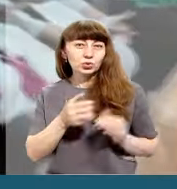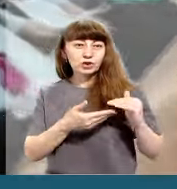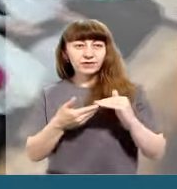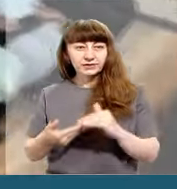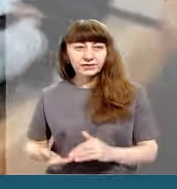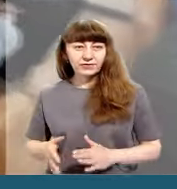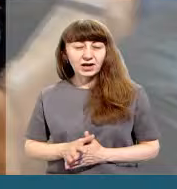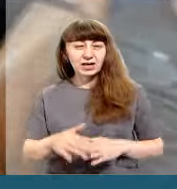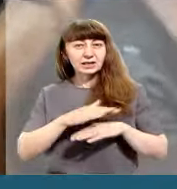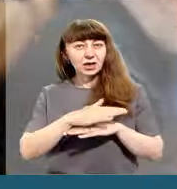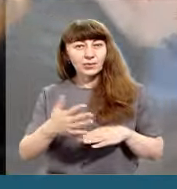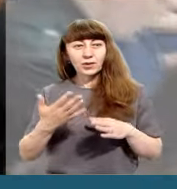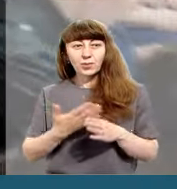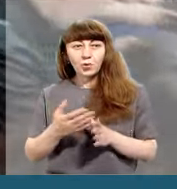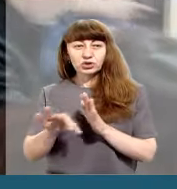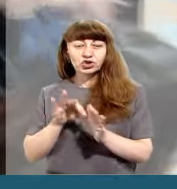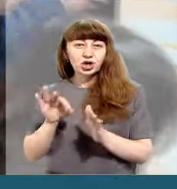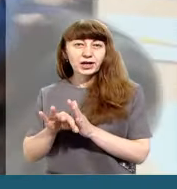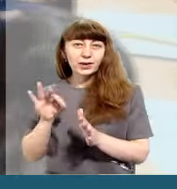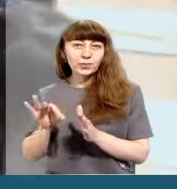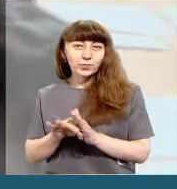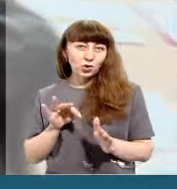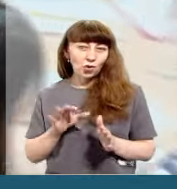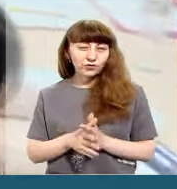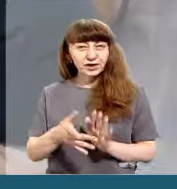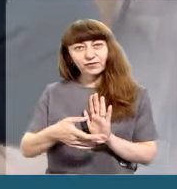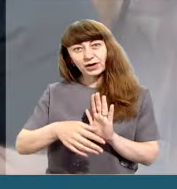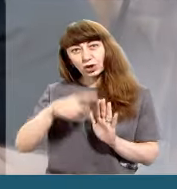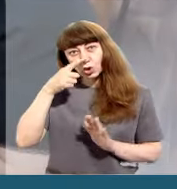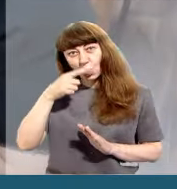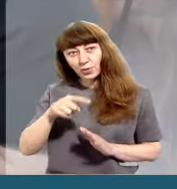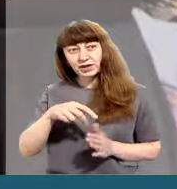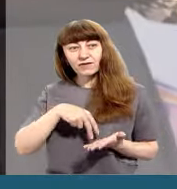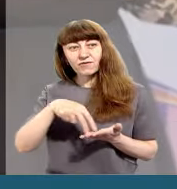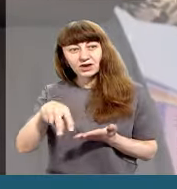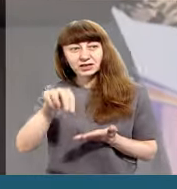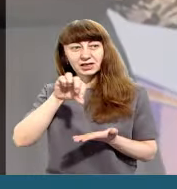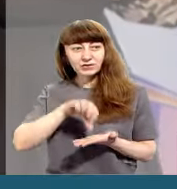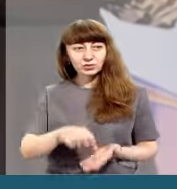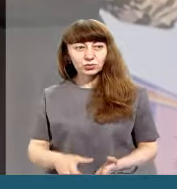на сцену, а они при помощи жеребьевки вслепую определяли номер выхода для выступления.